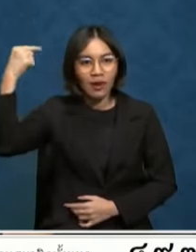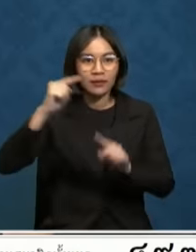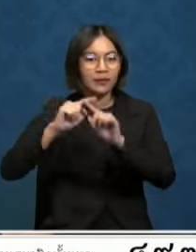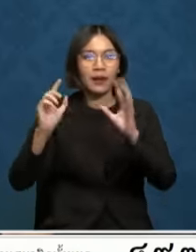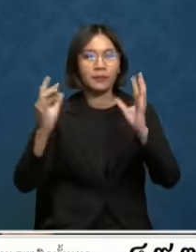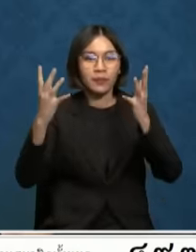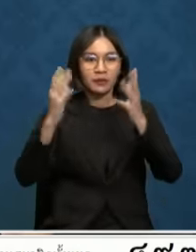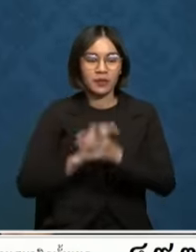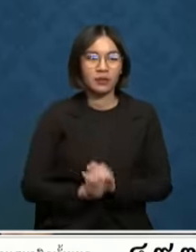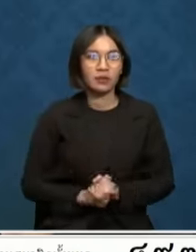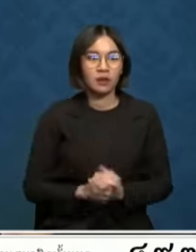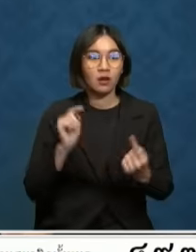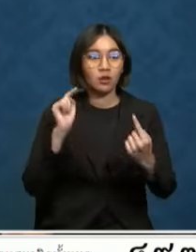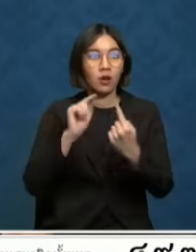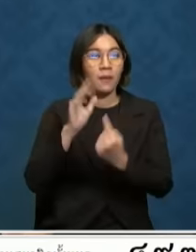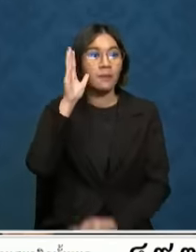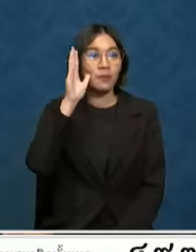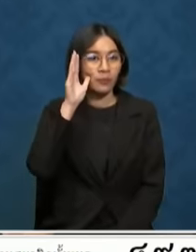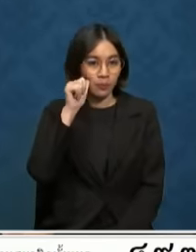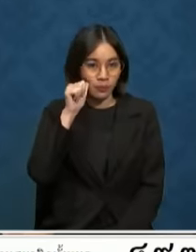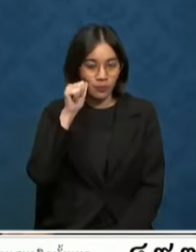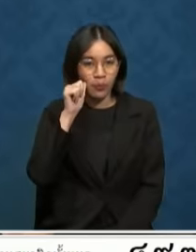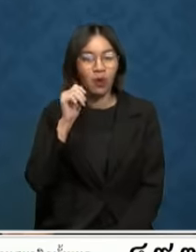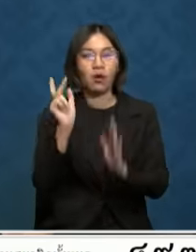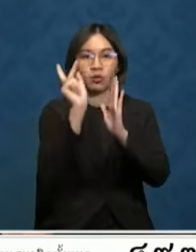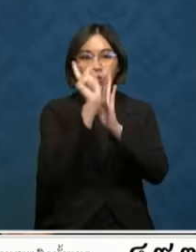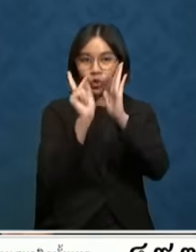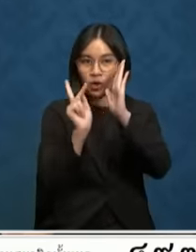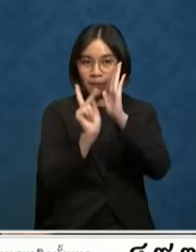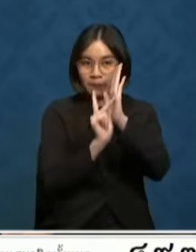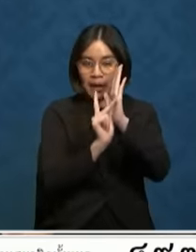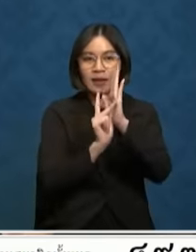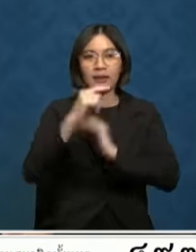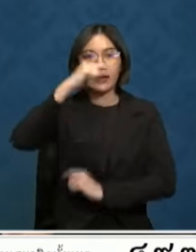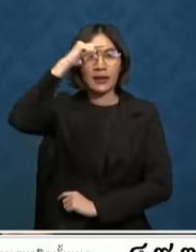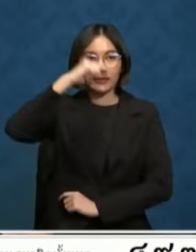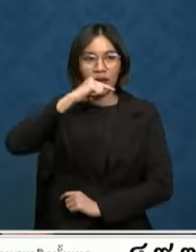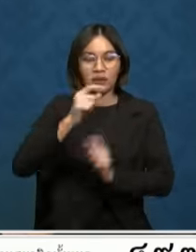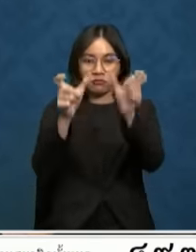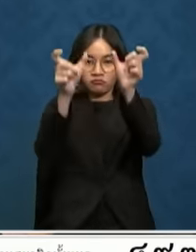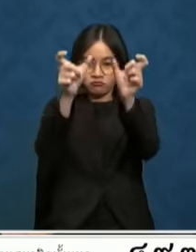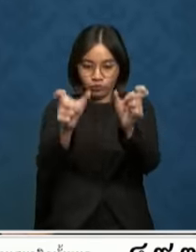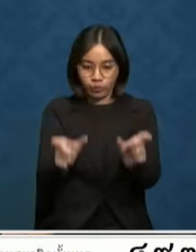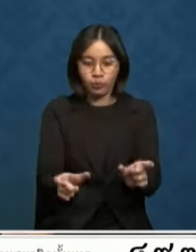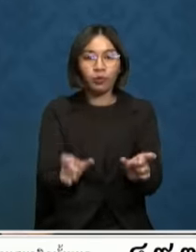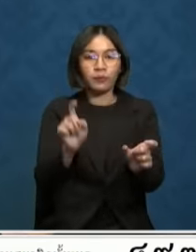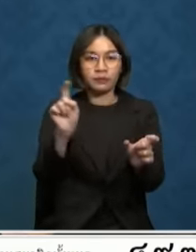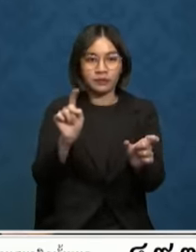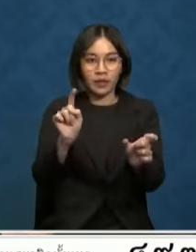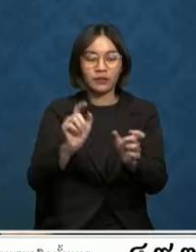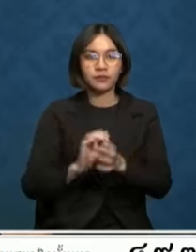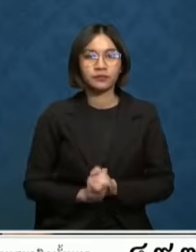จนพระบิดาพระราชบิดากฎหมายไทยได้ร้อยเขียนกลอนสั้นๆ